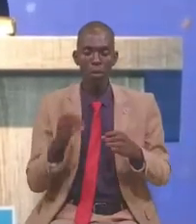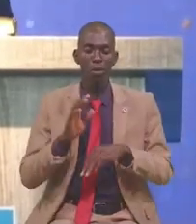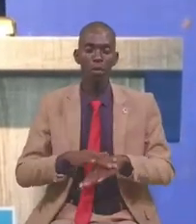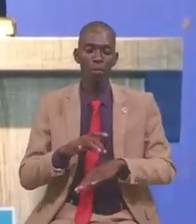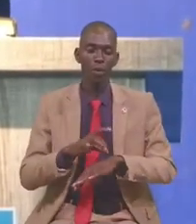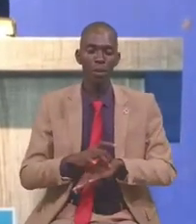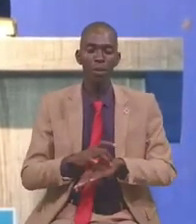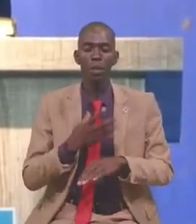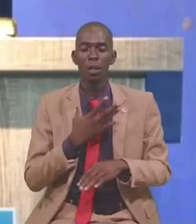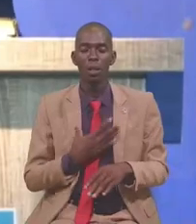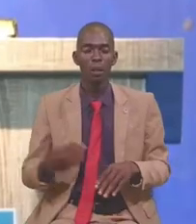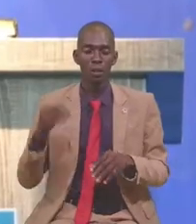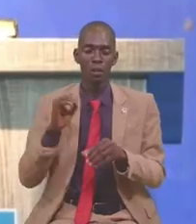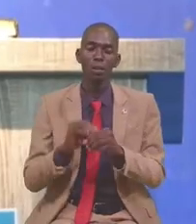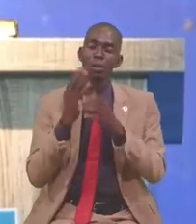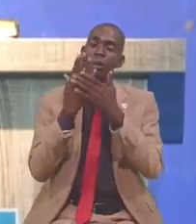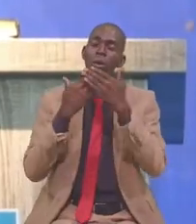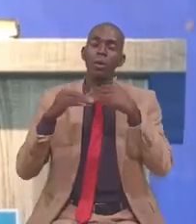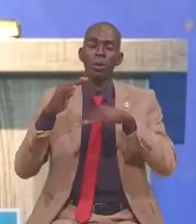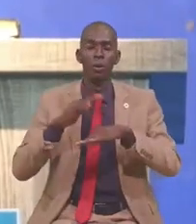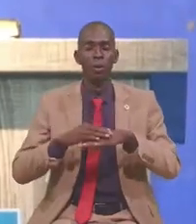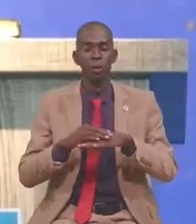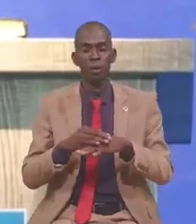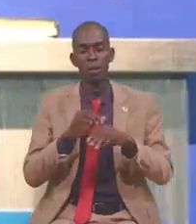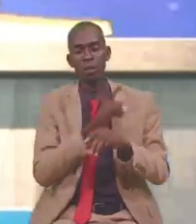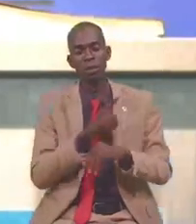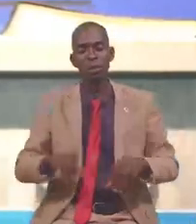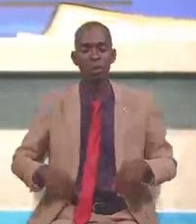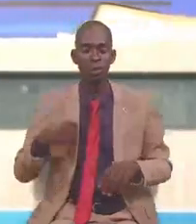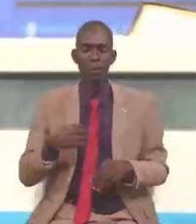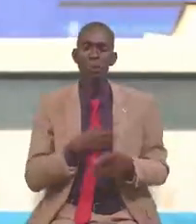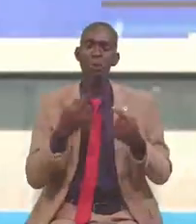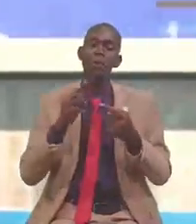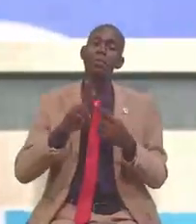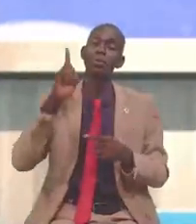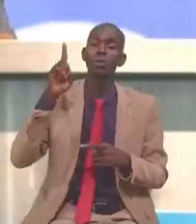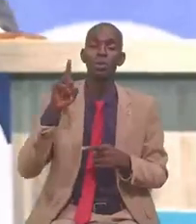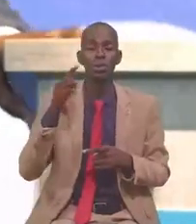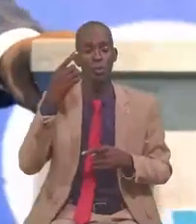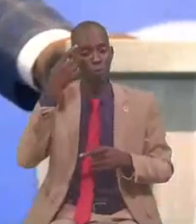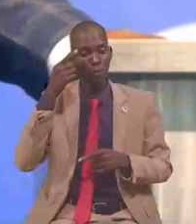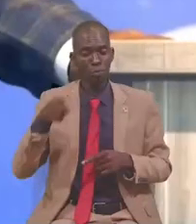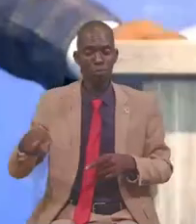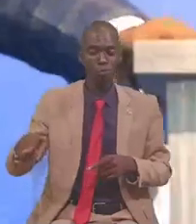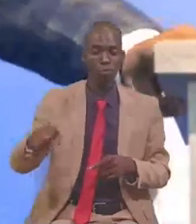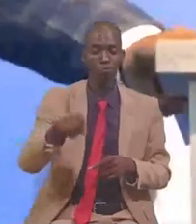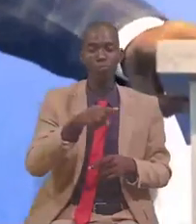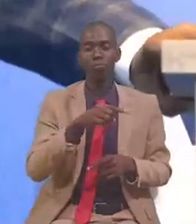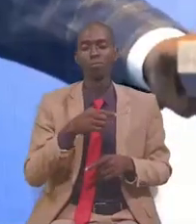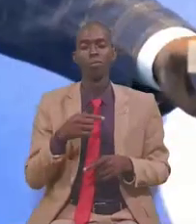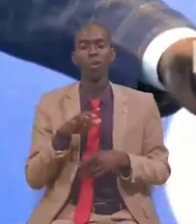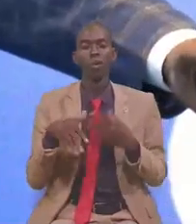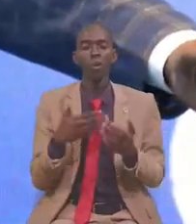terre et au ciel. Seigneur, nous venons à toi en faveur de tout le monde.